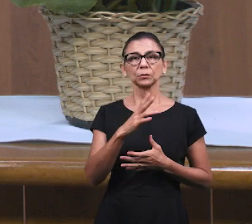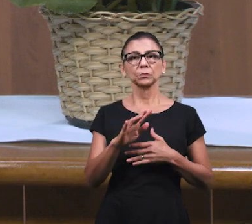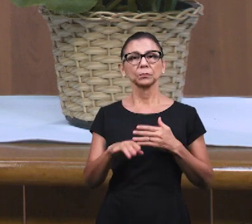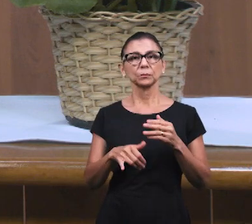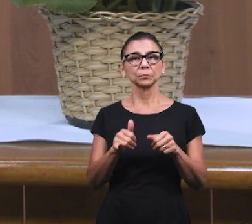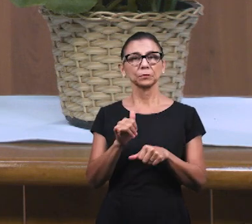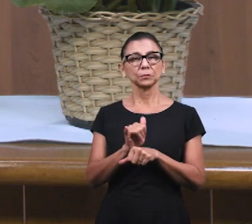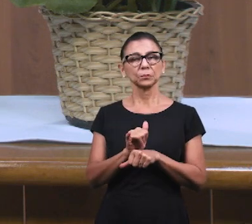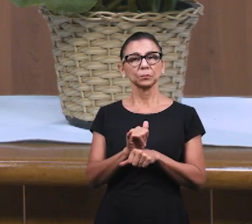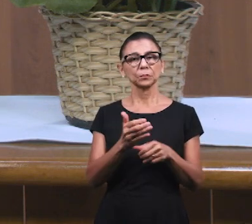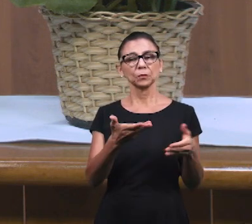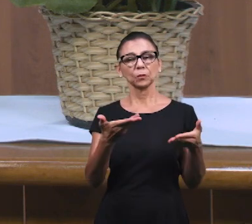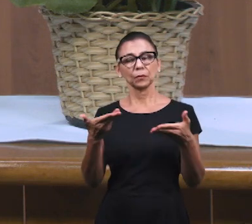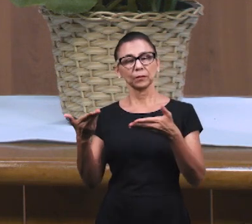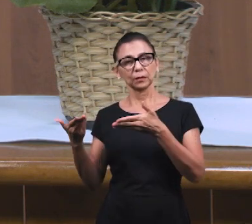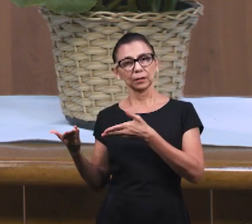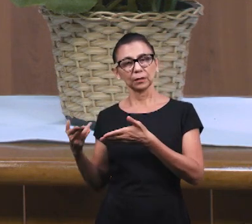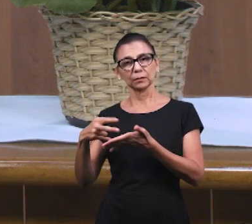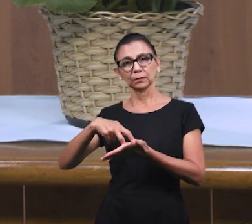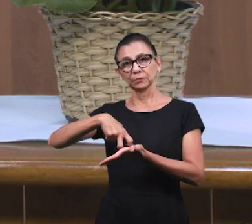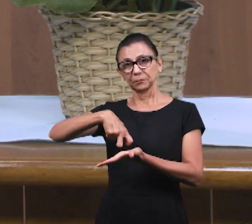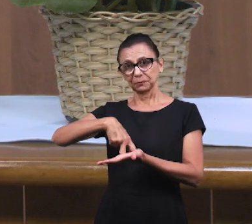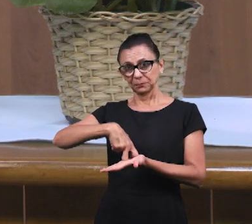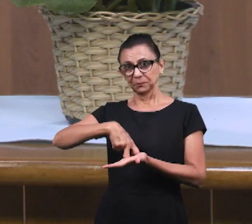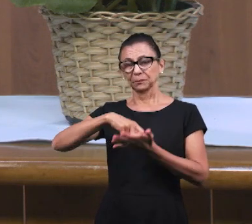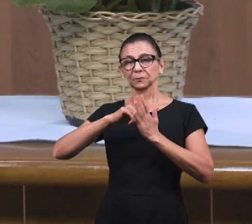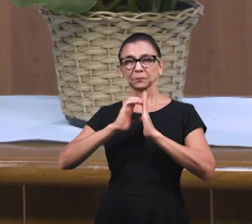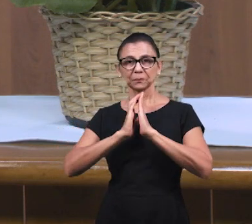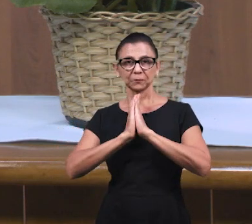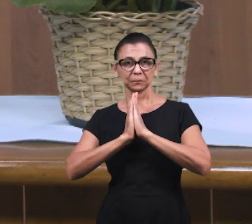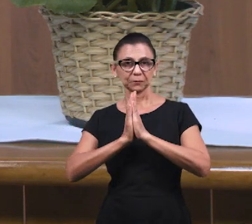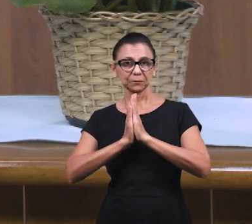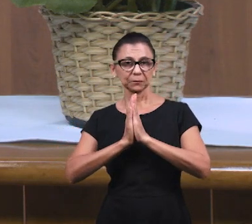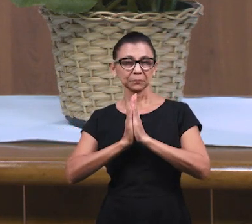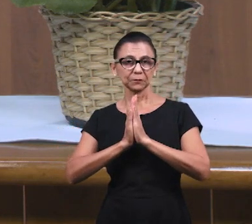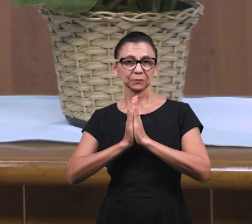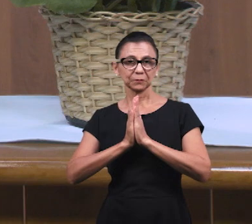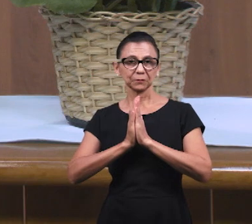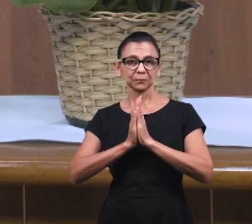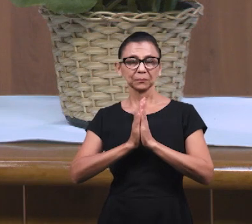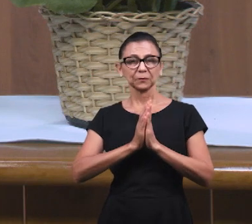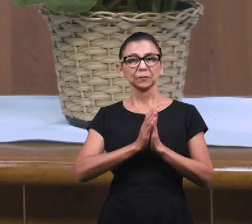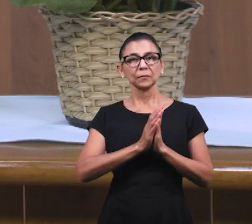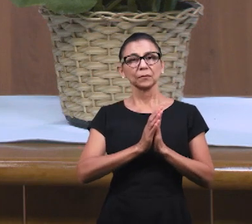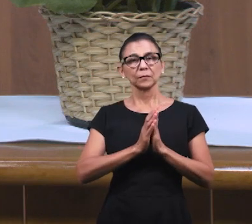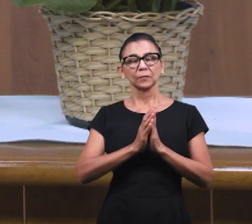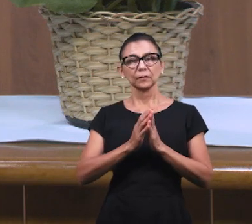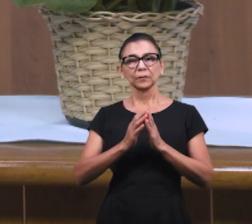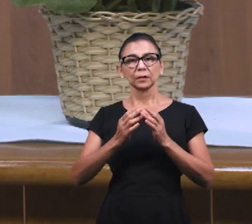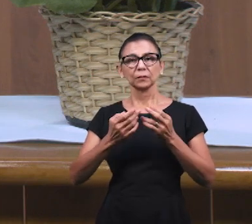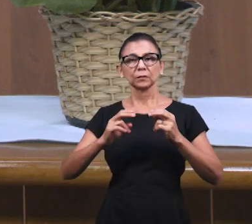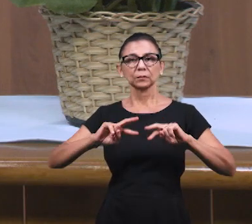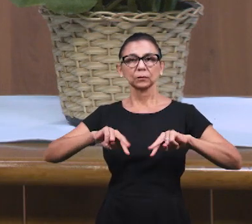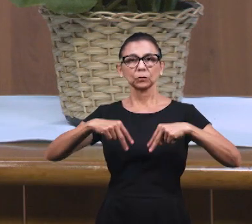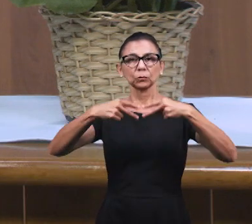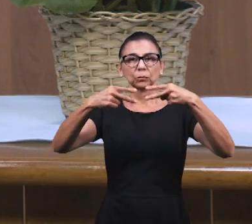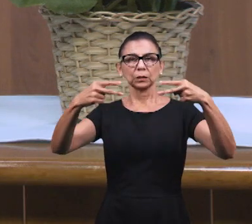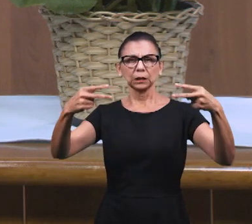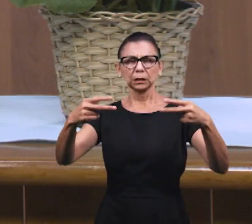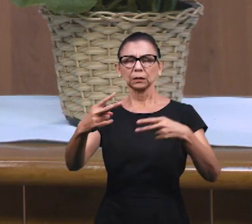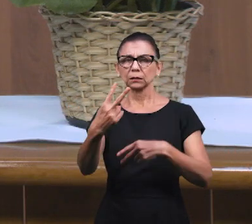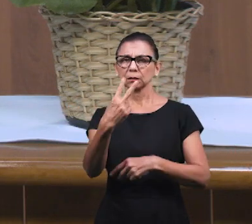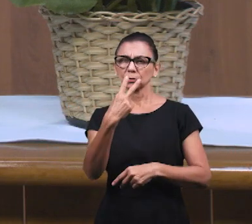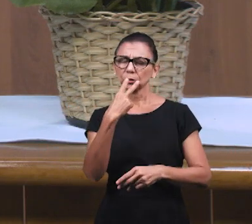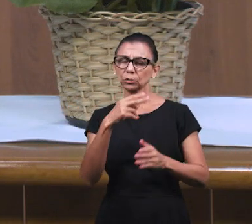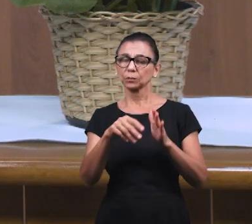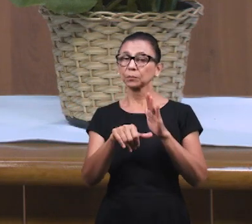regardent par YouTube, j'invite maintenant à vous mettre à genoux pour cette prière. Pour vous, avez reçu un lien